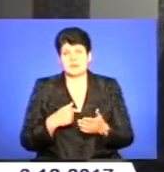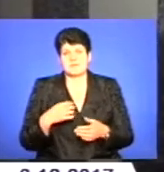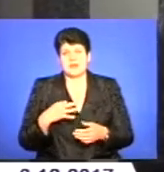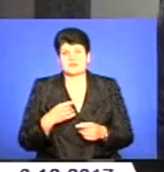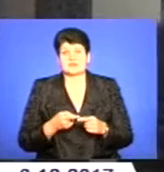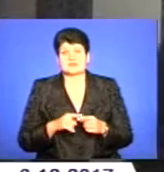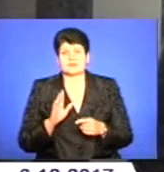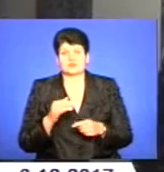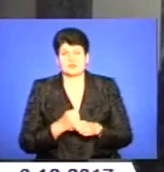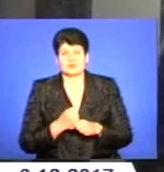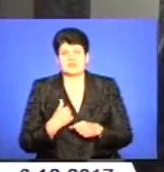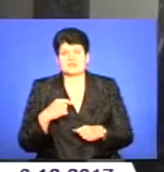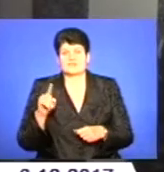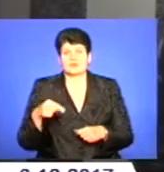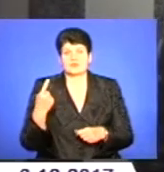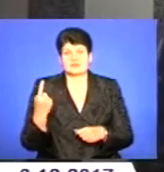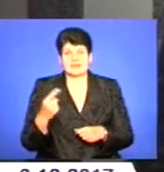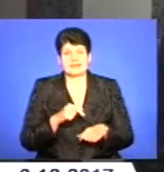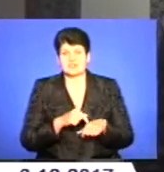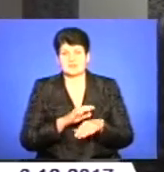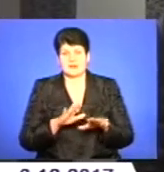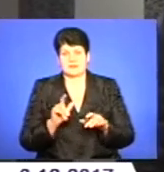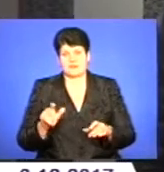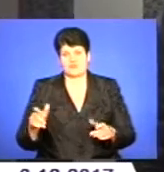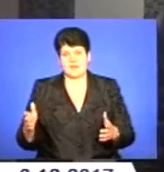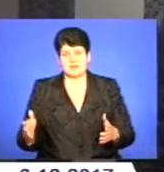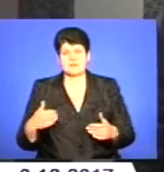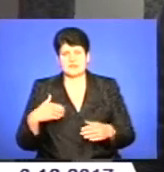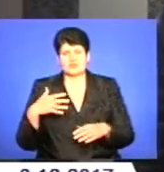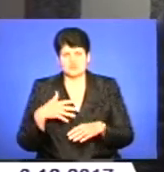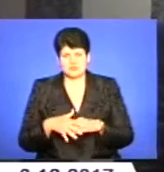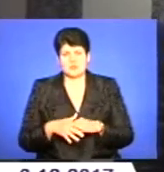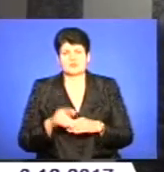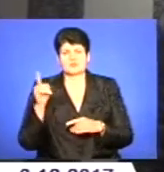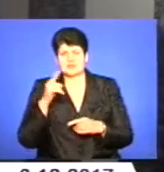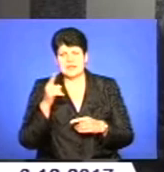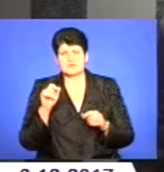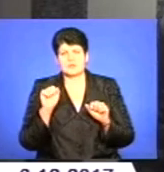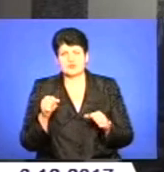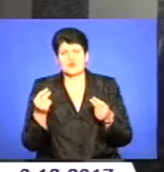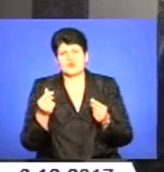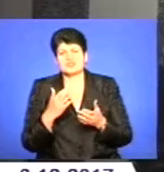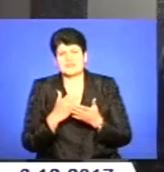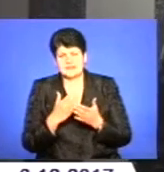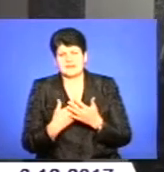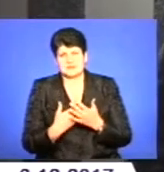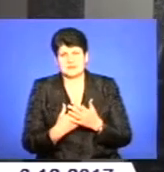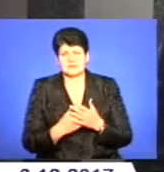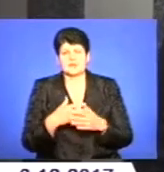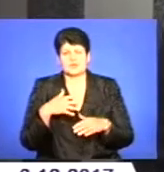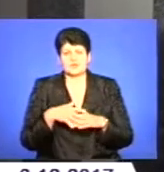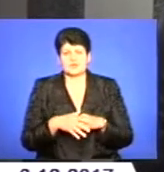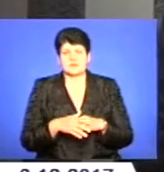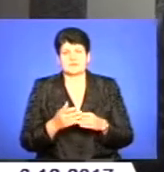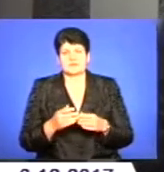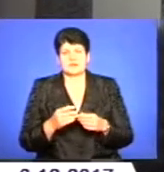будуть це робити. У нас вимога одна – не чіпайте людей. Тому що ми розуміємо, що десь вони там, може, ті гроші є. Бо так, як ми розуміємо, то вони не